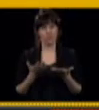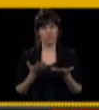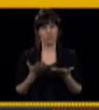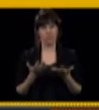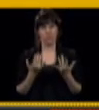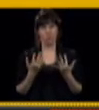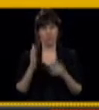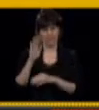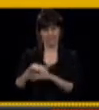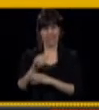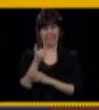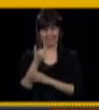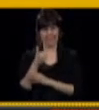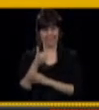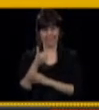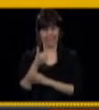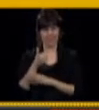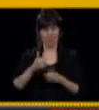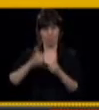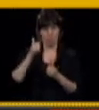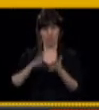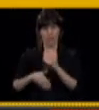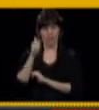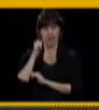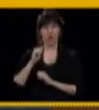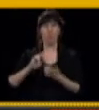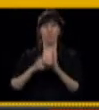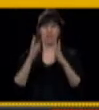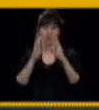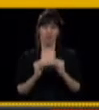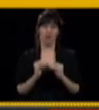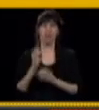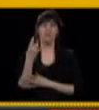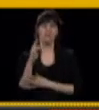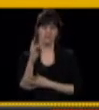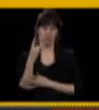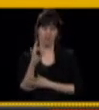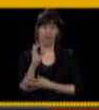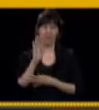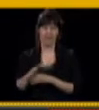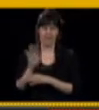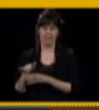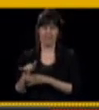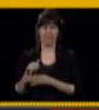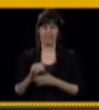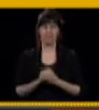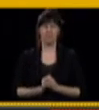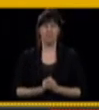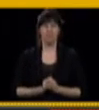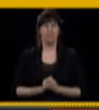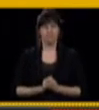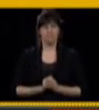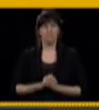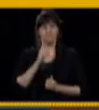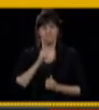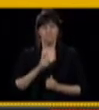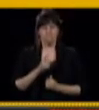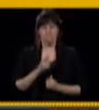de plus donc on était dix huit décès damages voeux au nom des québécois à